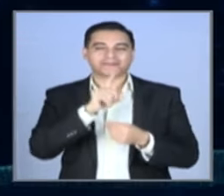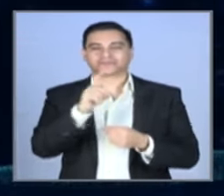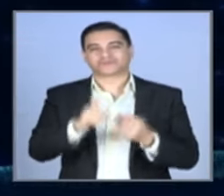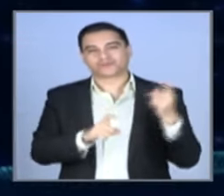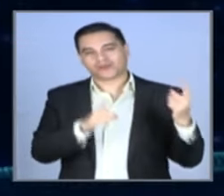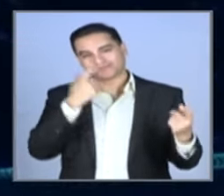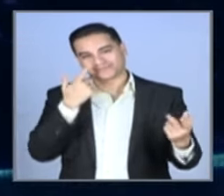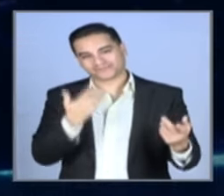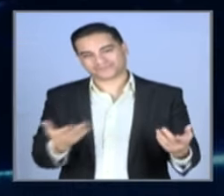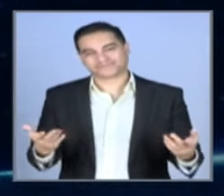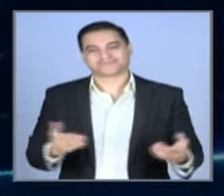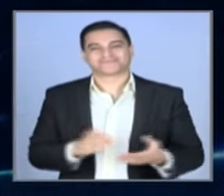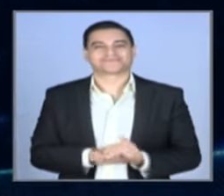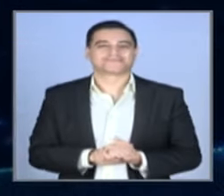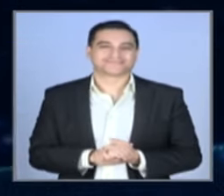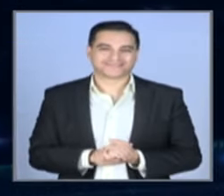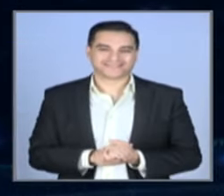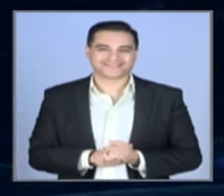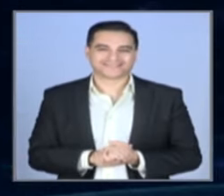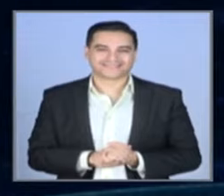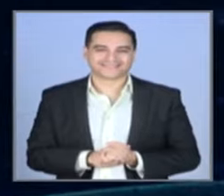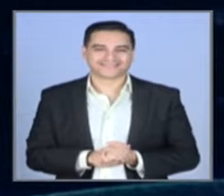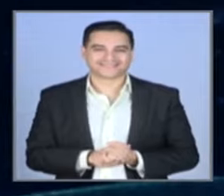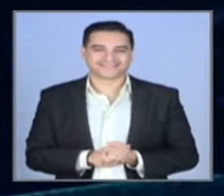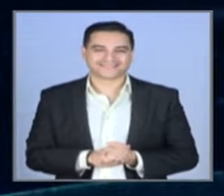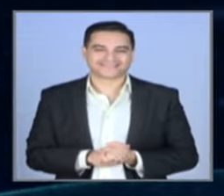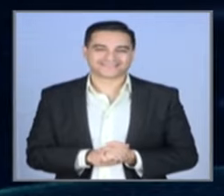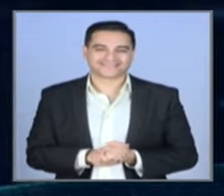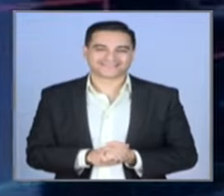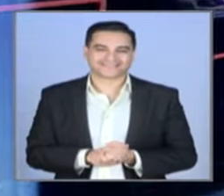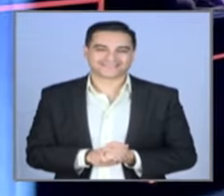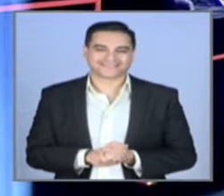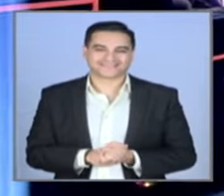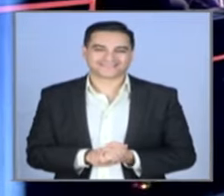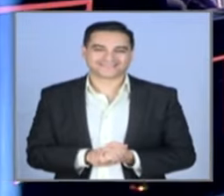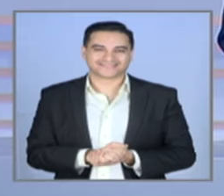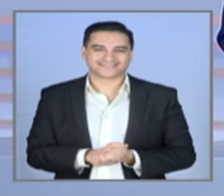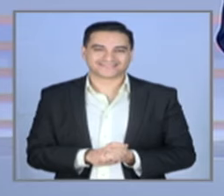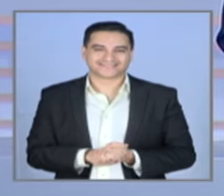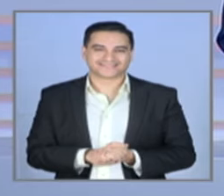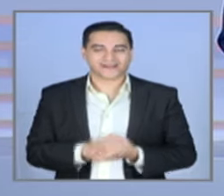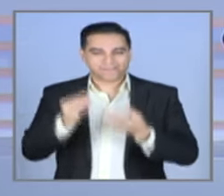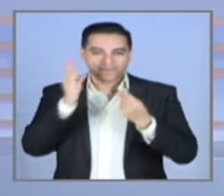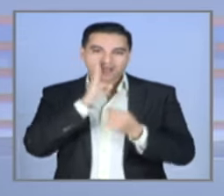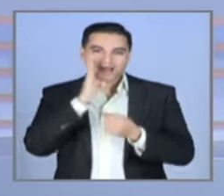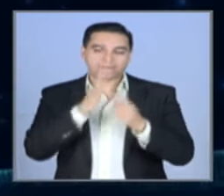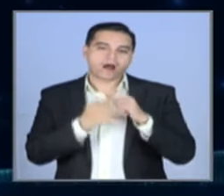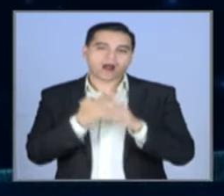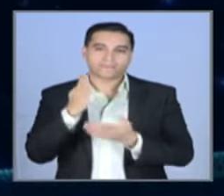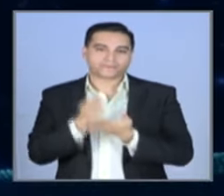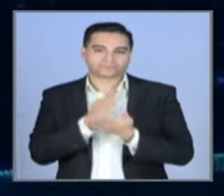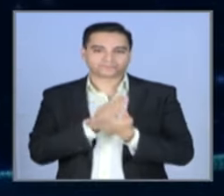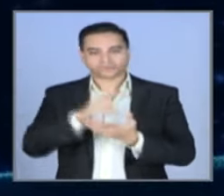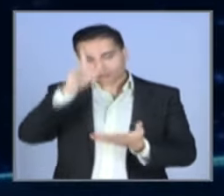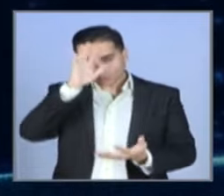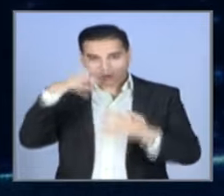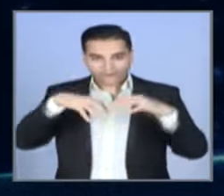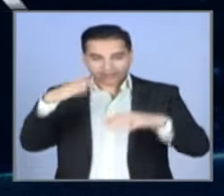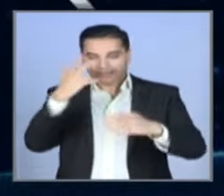العلم. العلم. العلم أربع أجزاء.